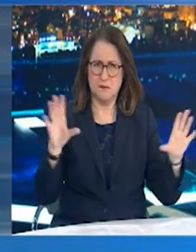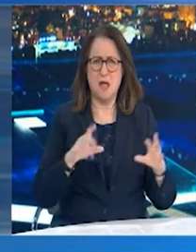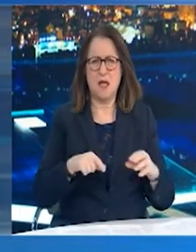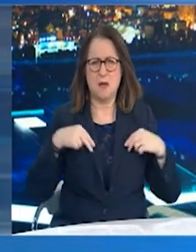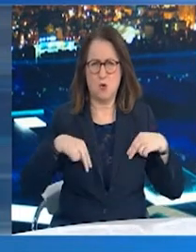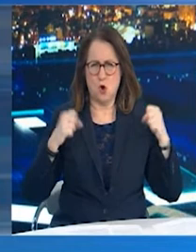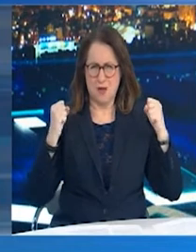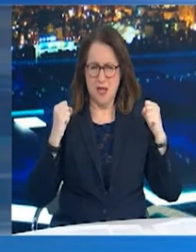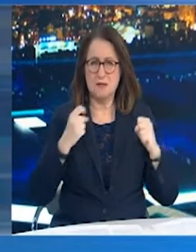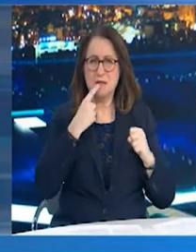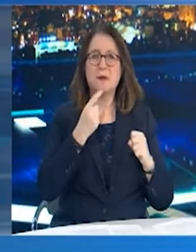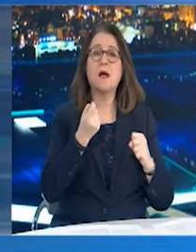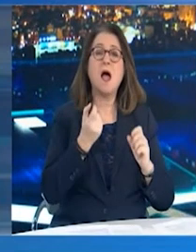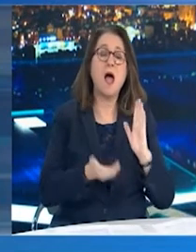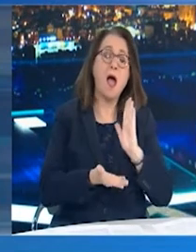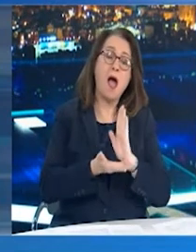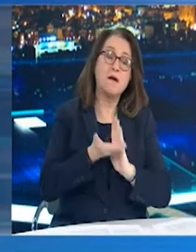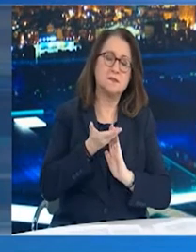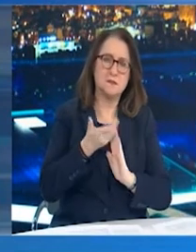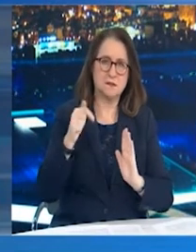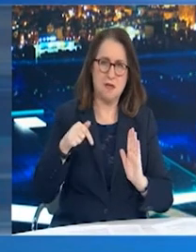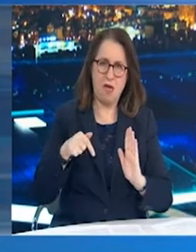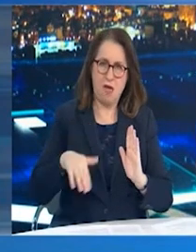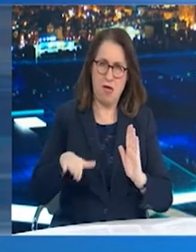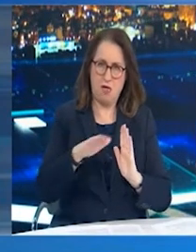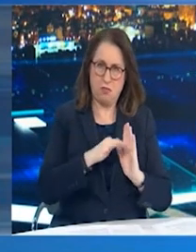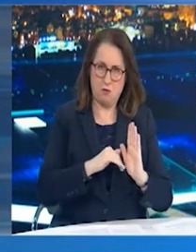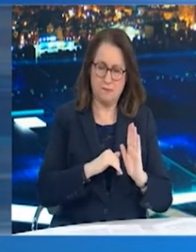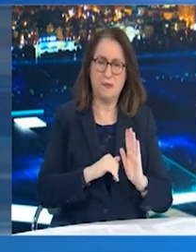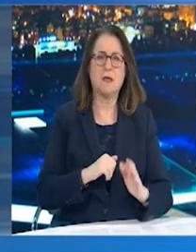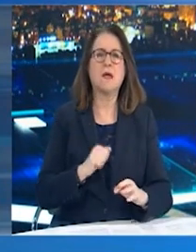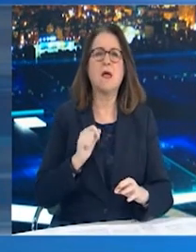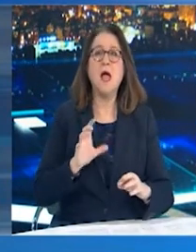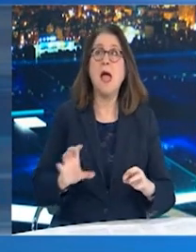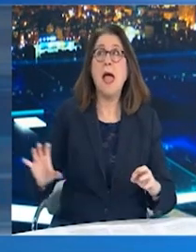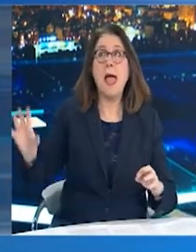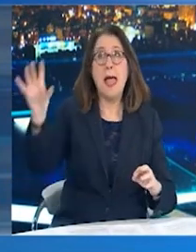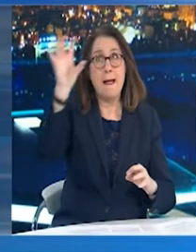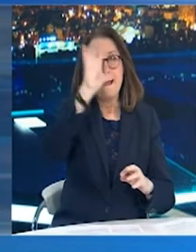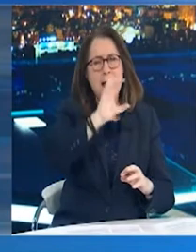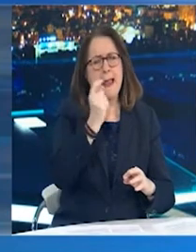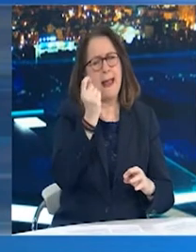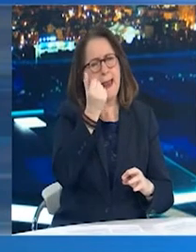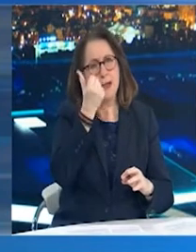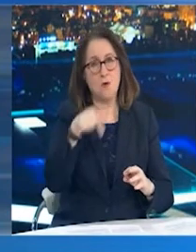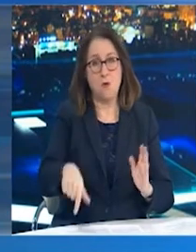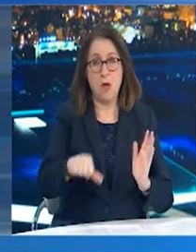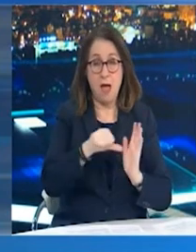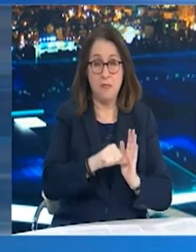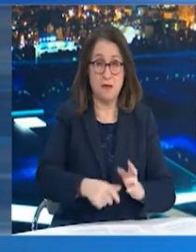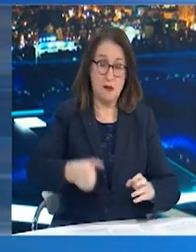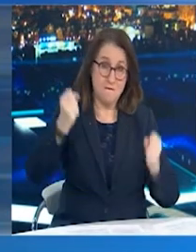ενεργών κρουσμάτων στην επικράτεια με μικρούς αλλά σταθερούς ρυθμούς, ενώ αντιθέτως η πίεση στο σύστημα υγείας εξακολουθεί να δείχνει σταδιακή